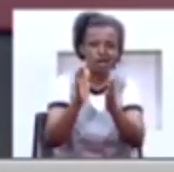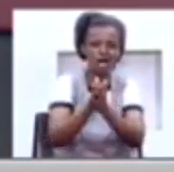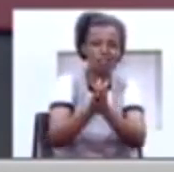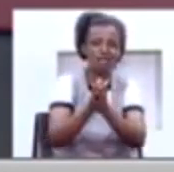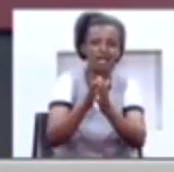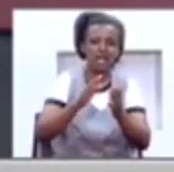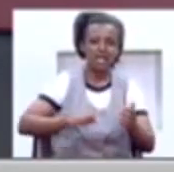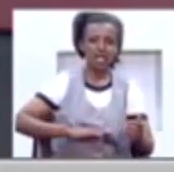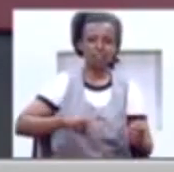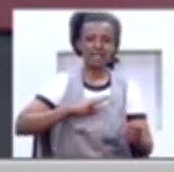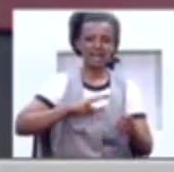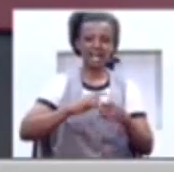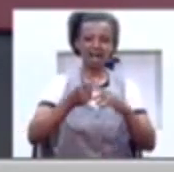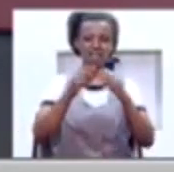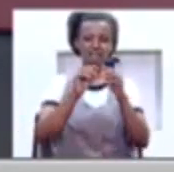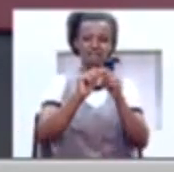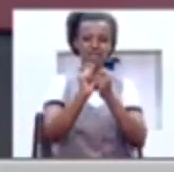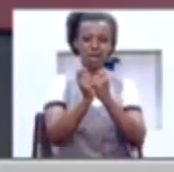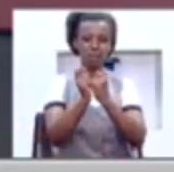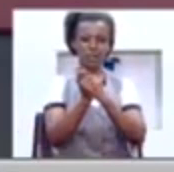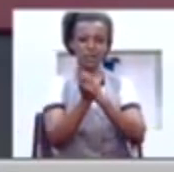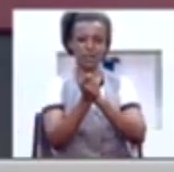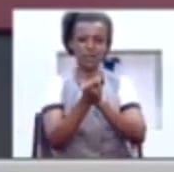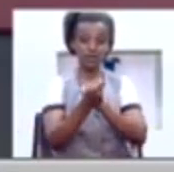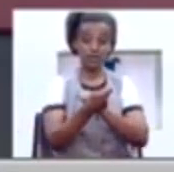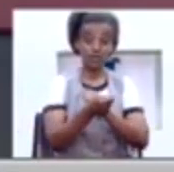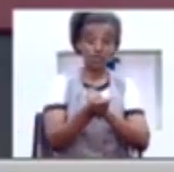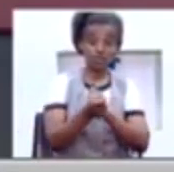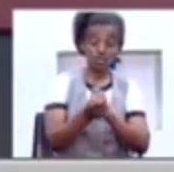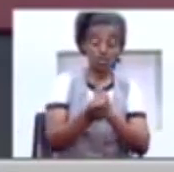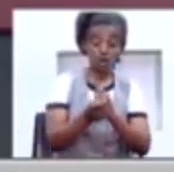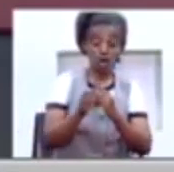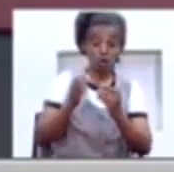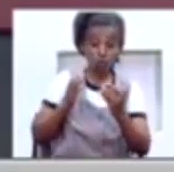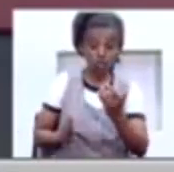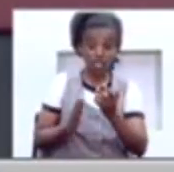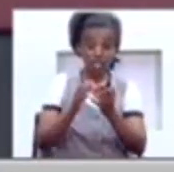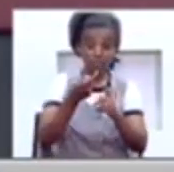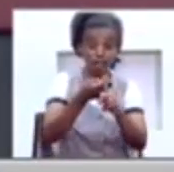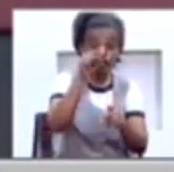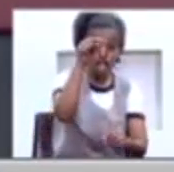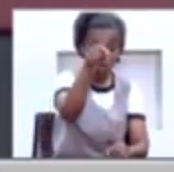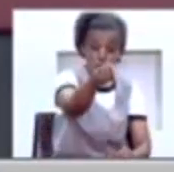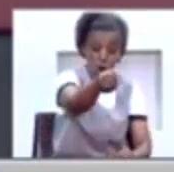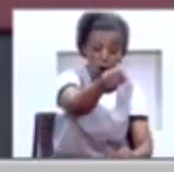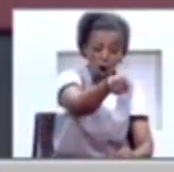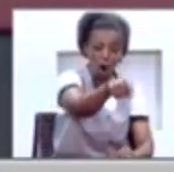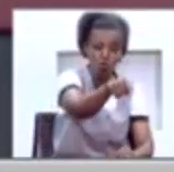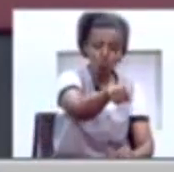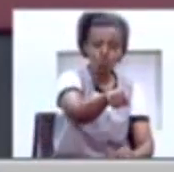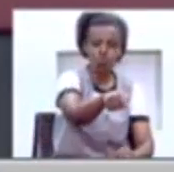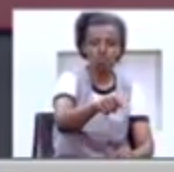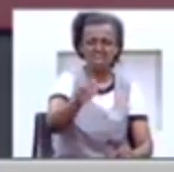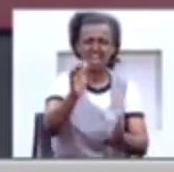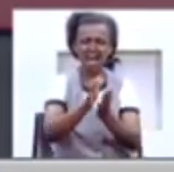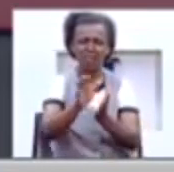imyaka ibyo bikaba byaratumye ibarura ryo muri komine rusatira ripfa ari we biturutseho abo bose